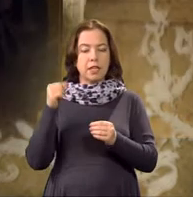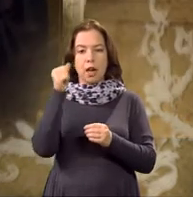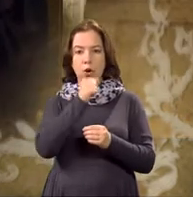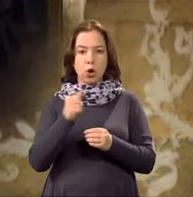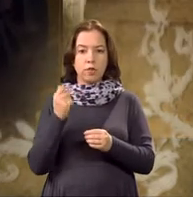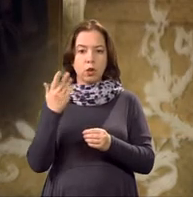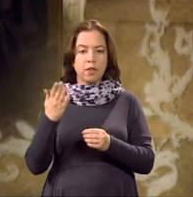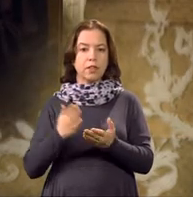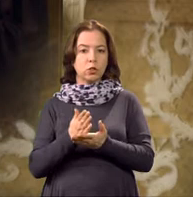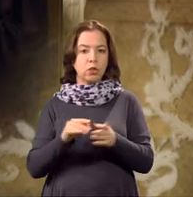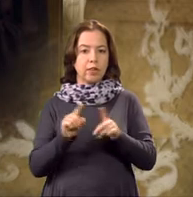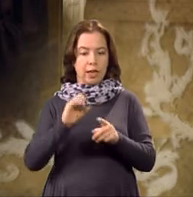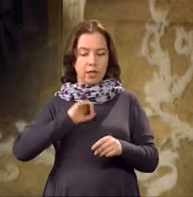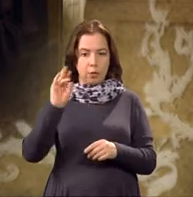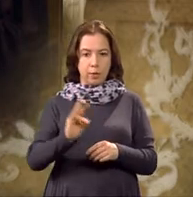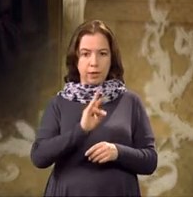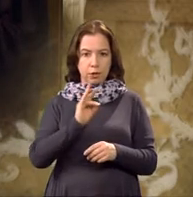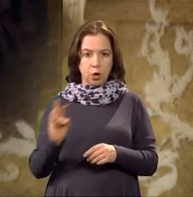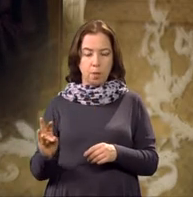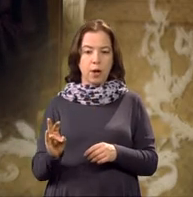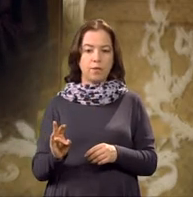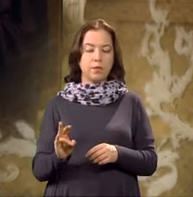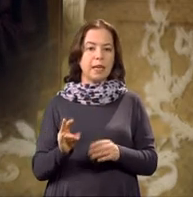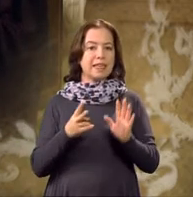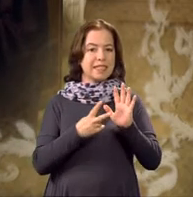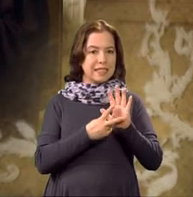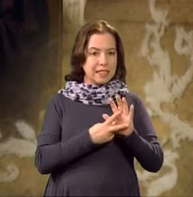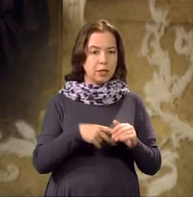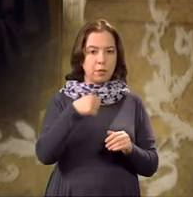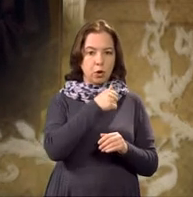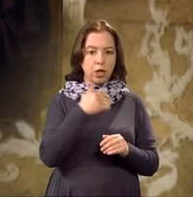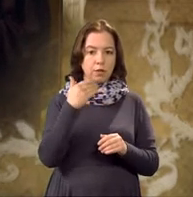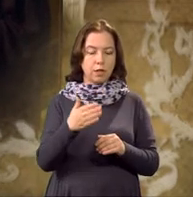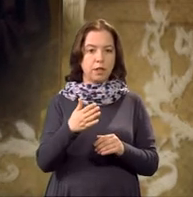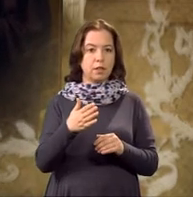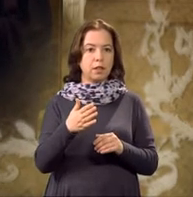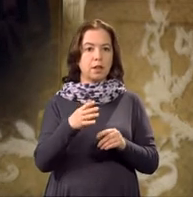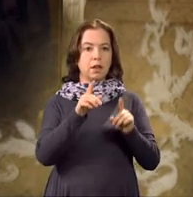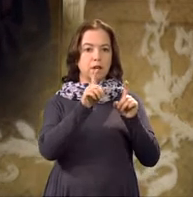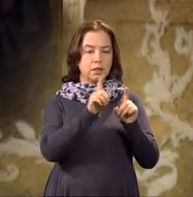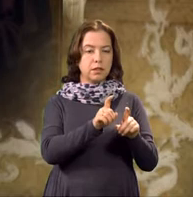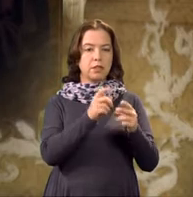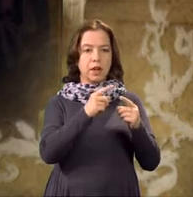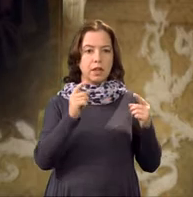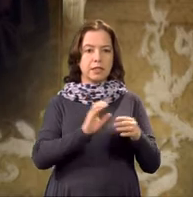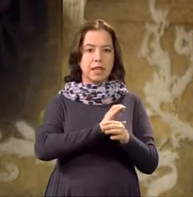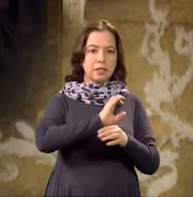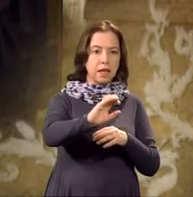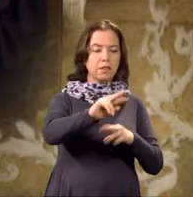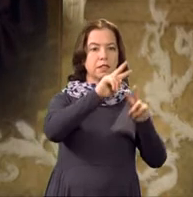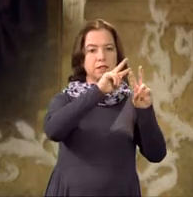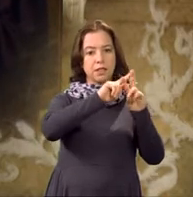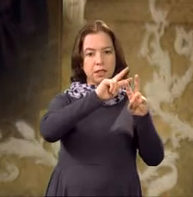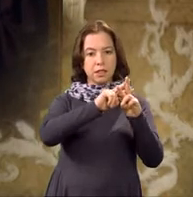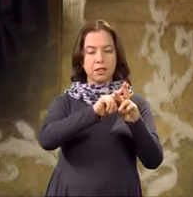в єпископському служінні, майже 7 він провів у різних засланнях, в'язницях